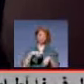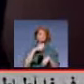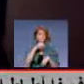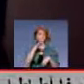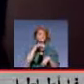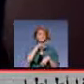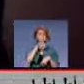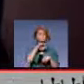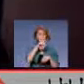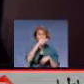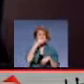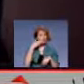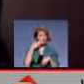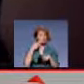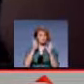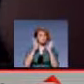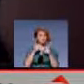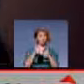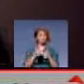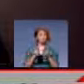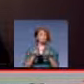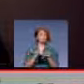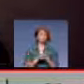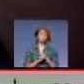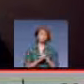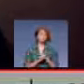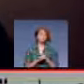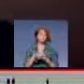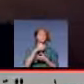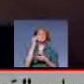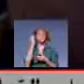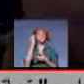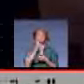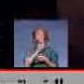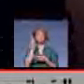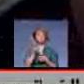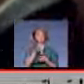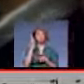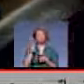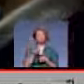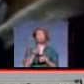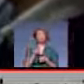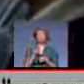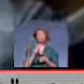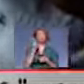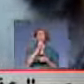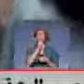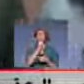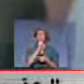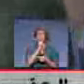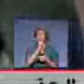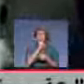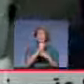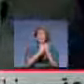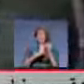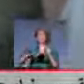الحمد لله لا لا لا الحمد لله رب العالمين اورا حضرتك برضه بس برضه عايز انبهك لموضوع البنت الصغيره اللي بتتنبأ او بتشوف